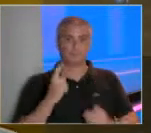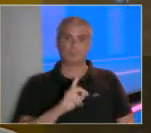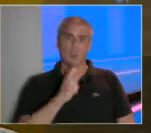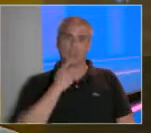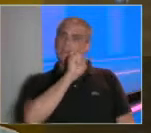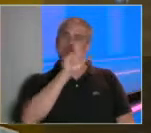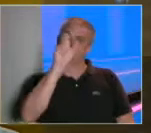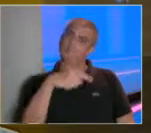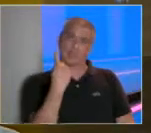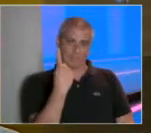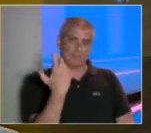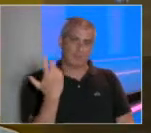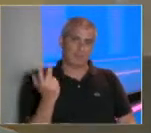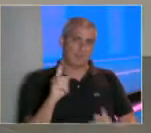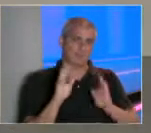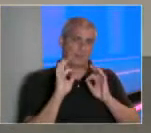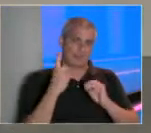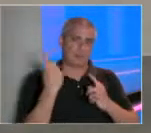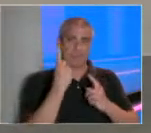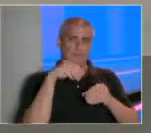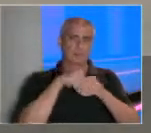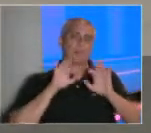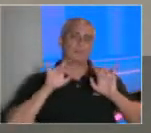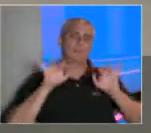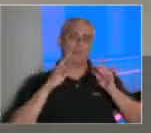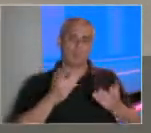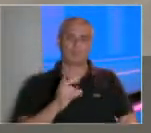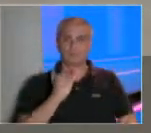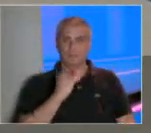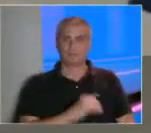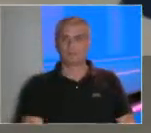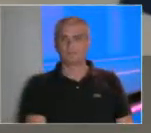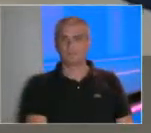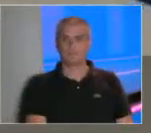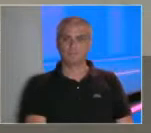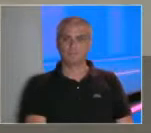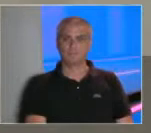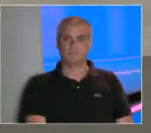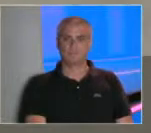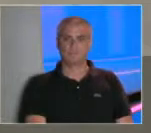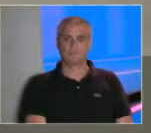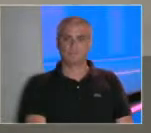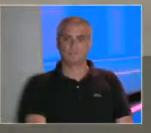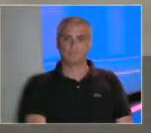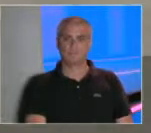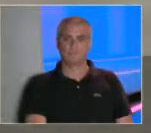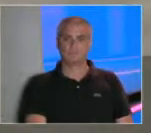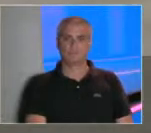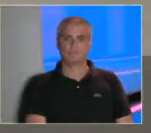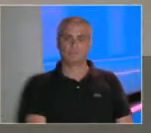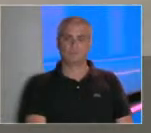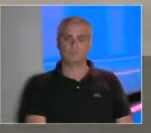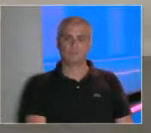האשמה על בן אדם אחד, כי הוא בכל מקרה אחד ממיליונים. בהחלט. כן, חלק מזה. אבל לצערנו, אנחנו גם יש לנו זיכרון קצר,